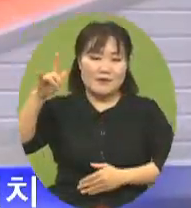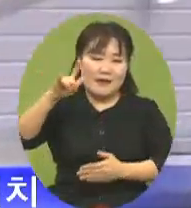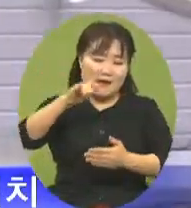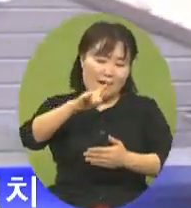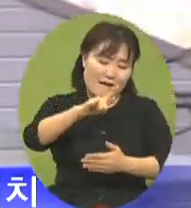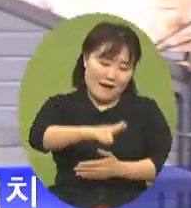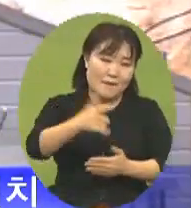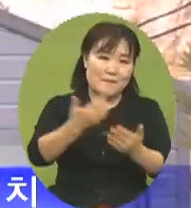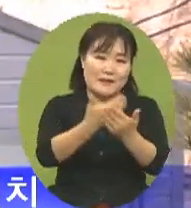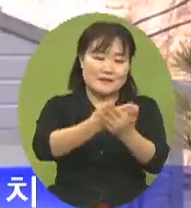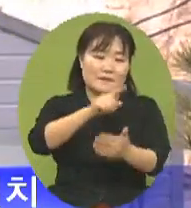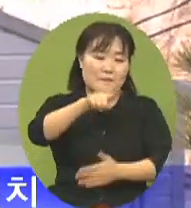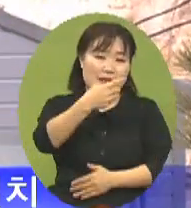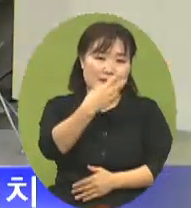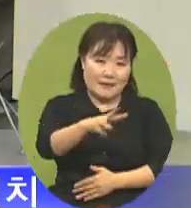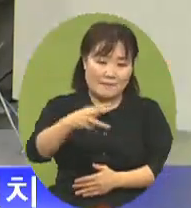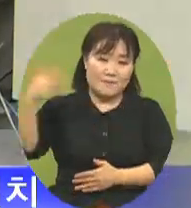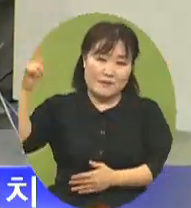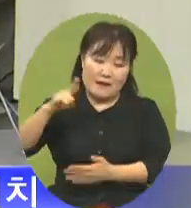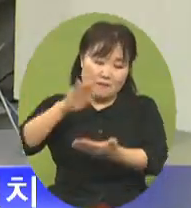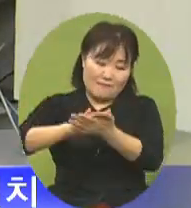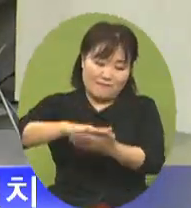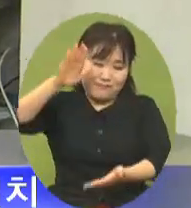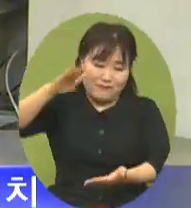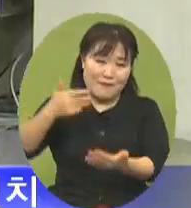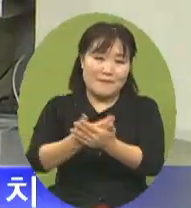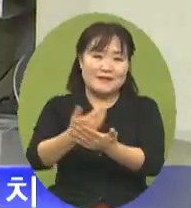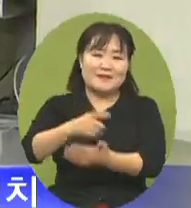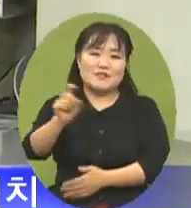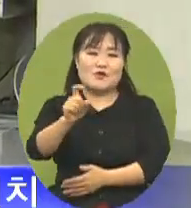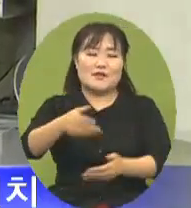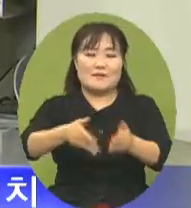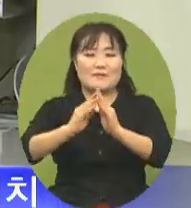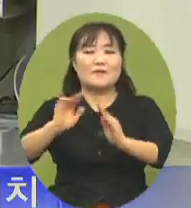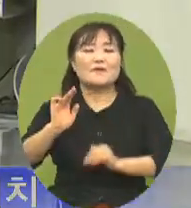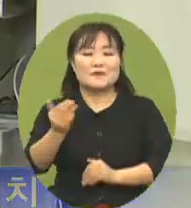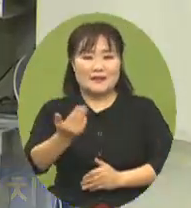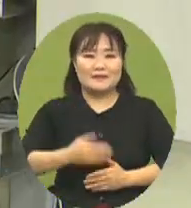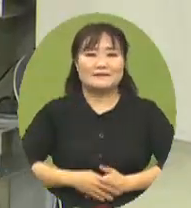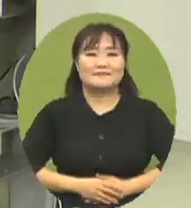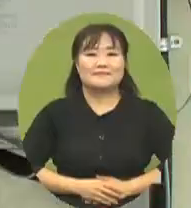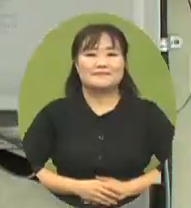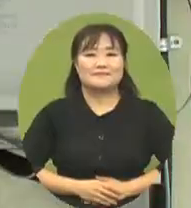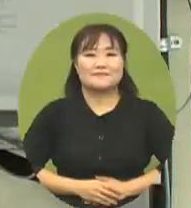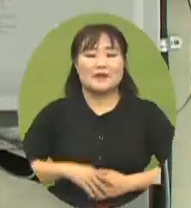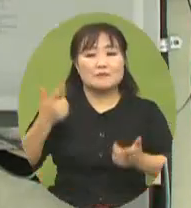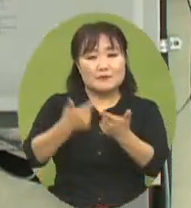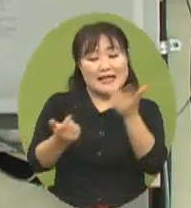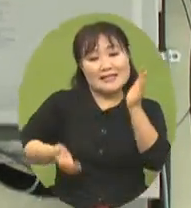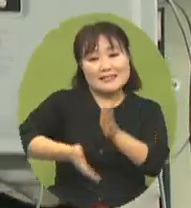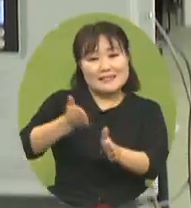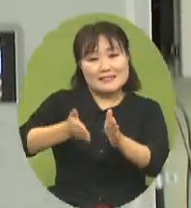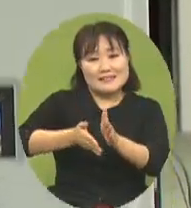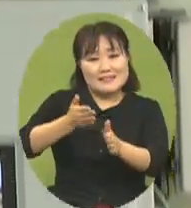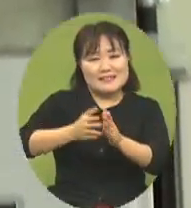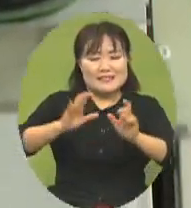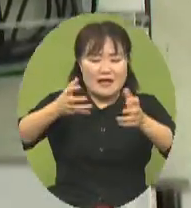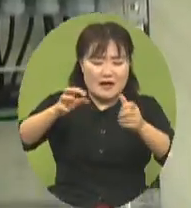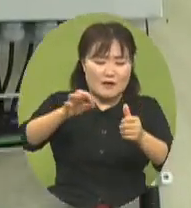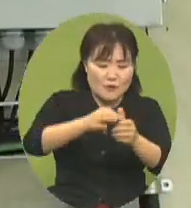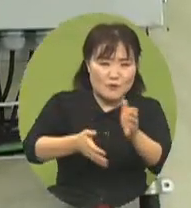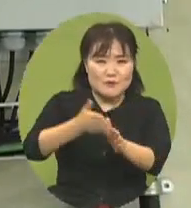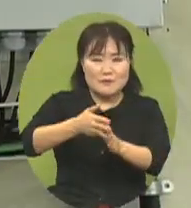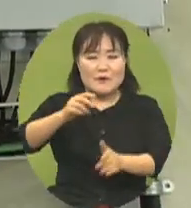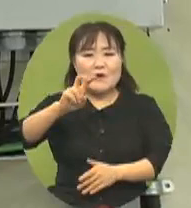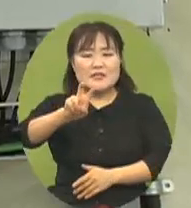태양광 발전시설 103개소, 태양열 발전시설 10개소를 설치합니다. 부산시는 국시비 등